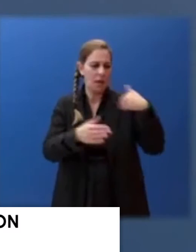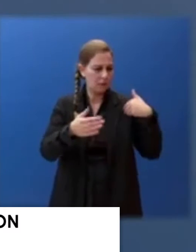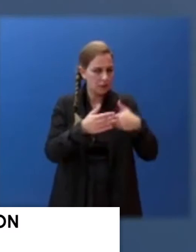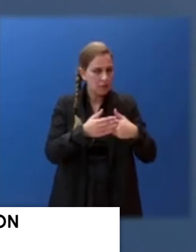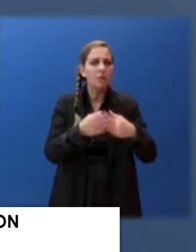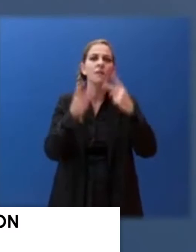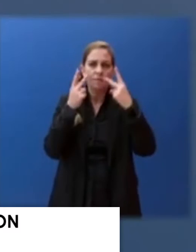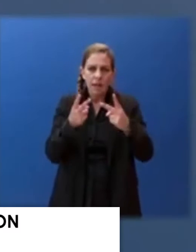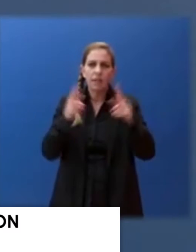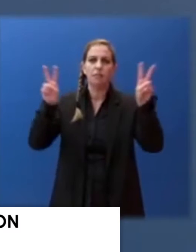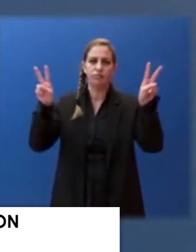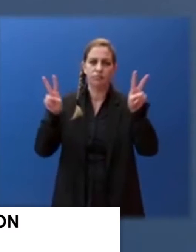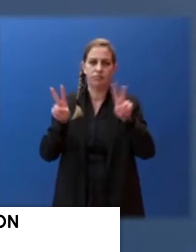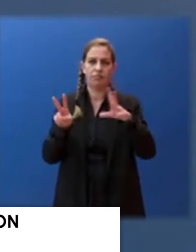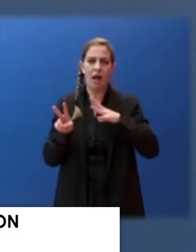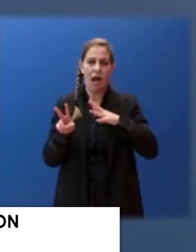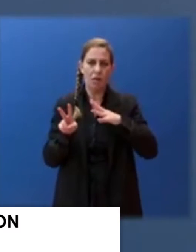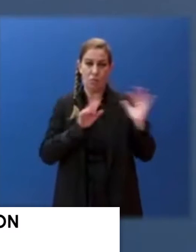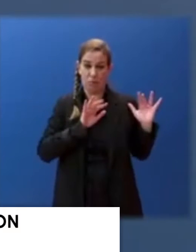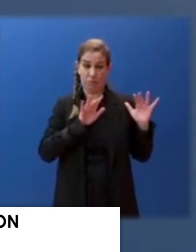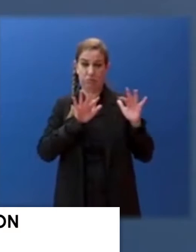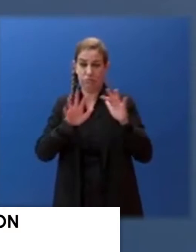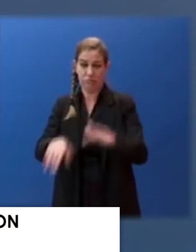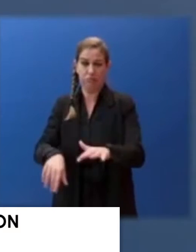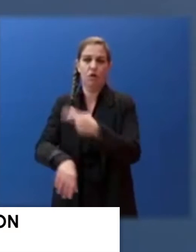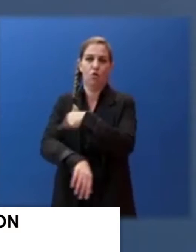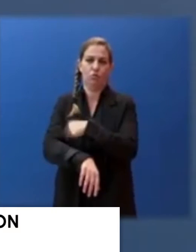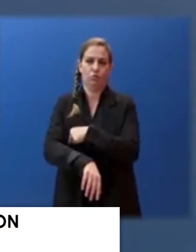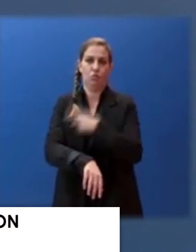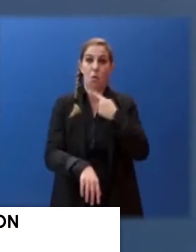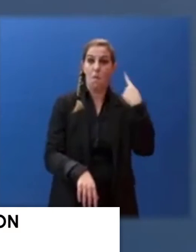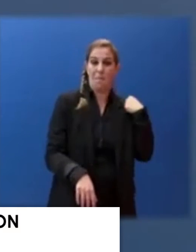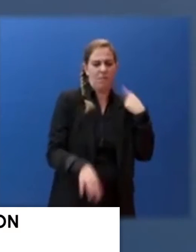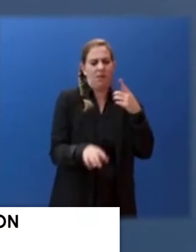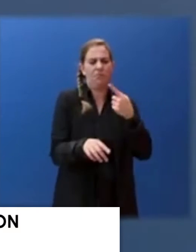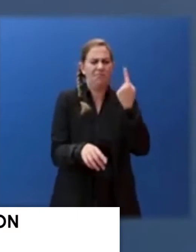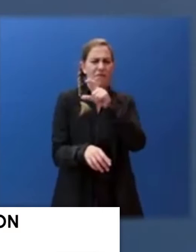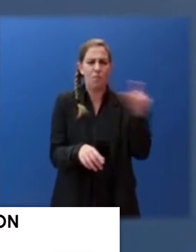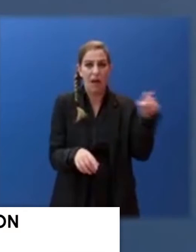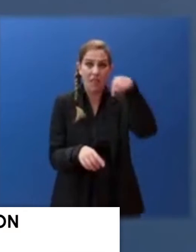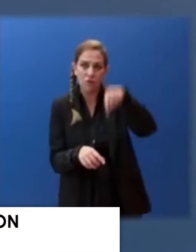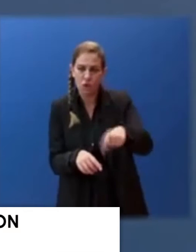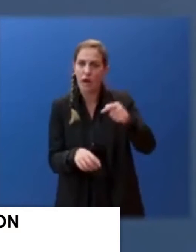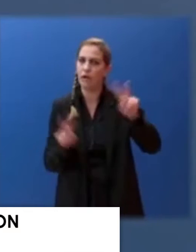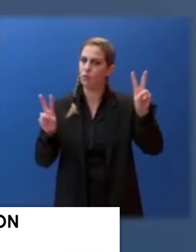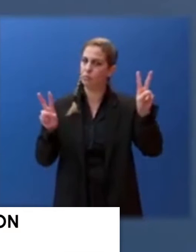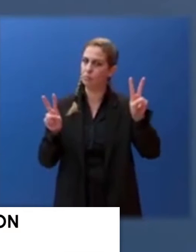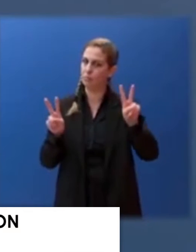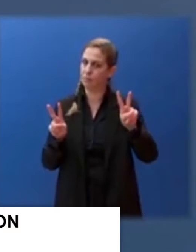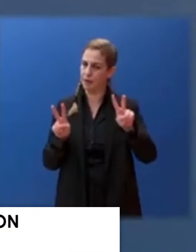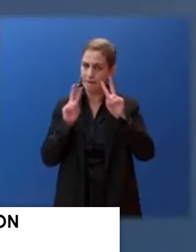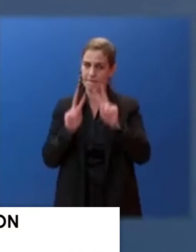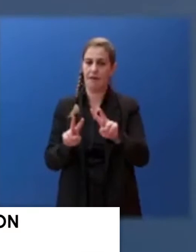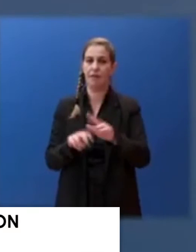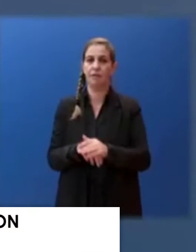απέχουν πάρα πολύ σε σχέση με αυτά που βλέπαμε την Παρασκευή ή στα μέσα της προηγούμενης εβδομάδας. Υπάρχει μία αισθητή αποκλιμάκωση. Αυτό